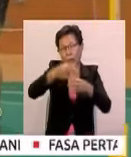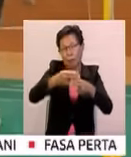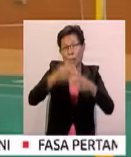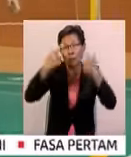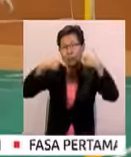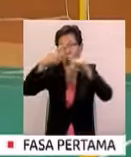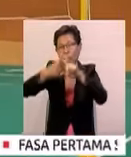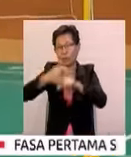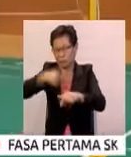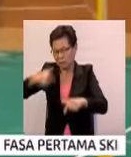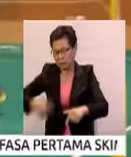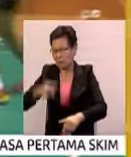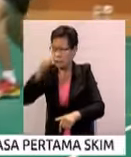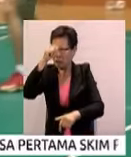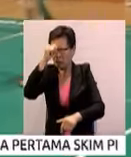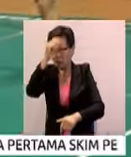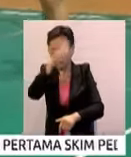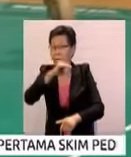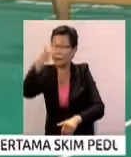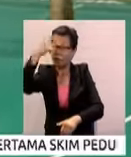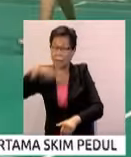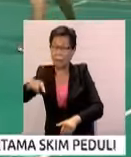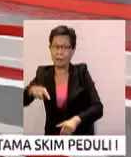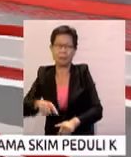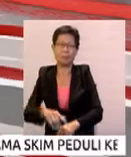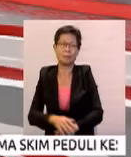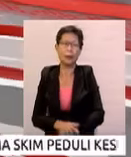dari China, India dan Thailand.